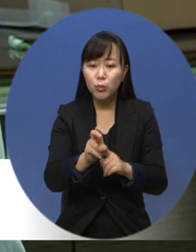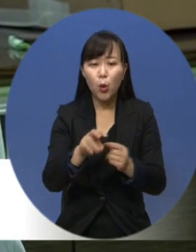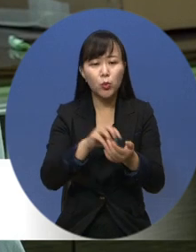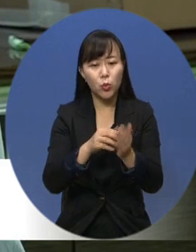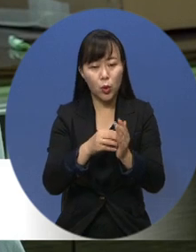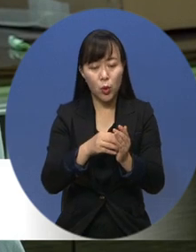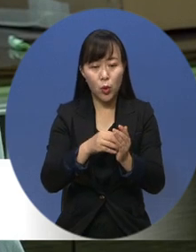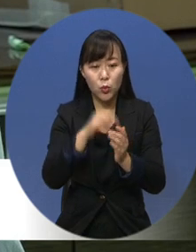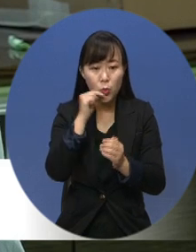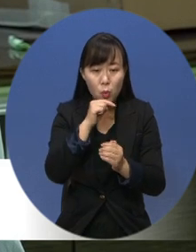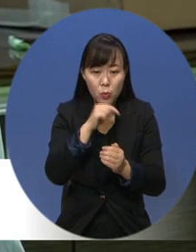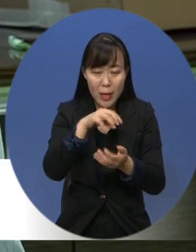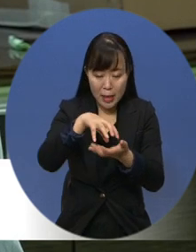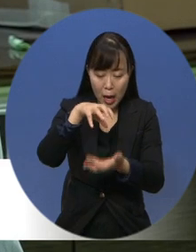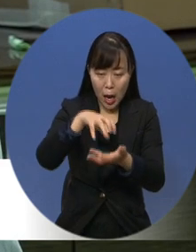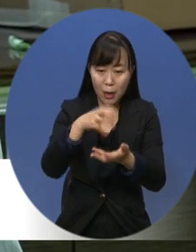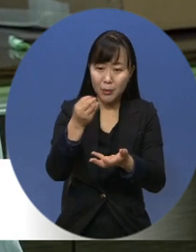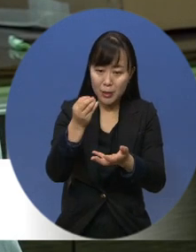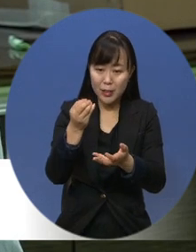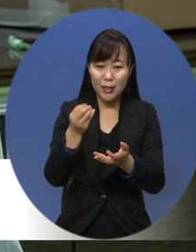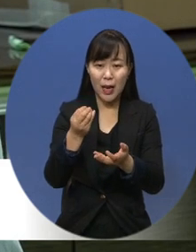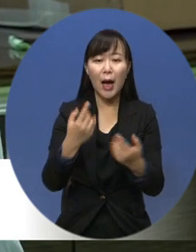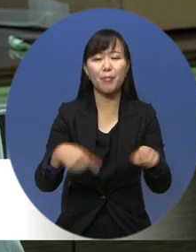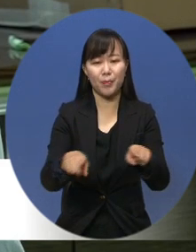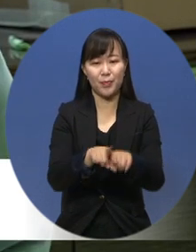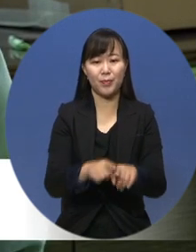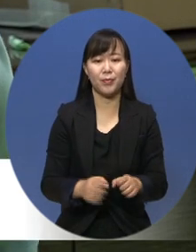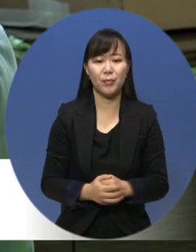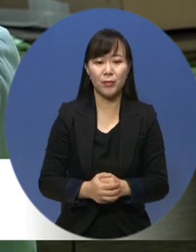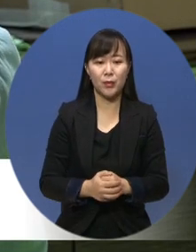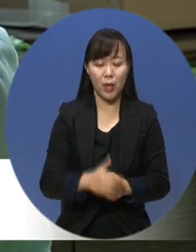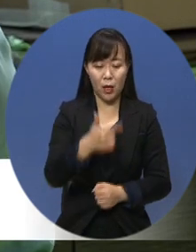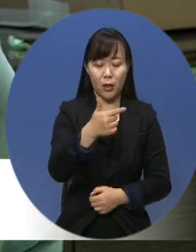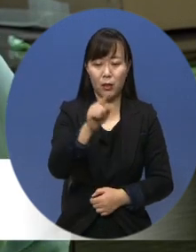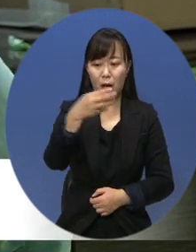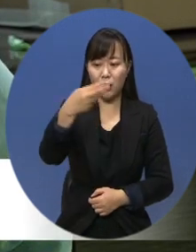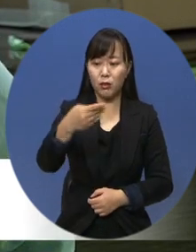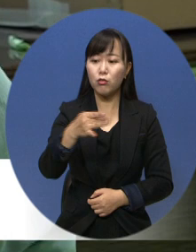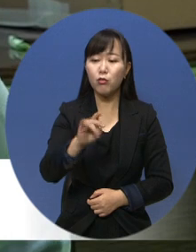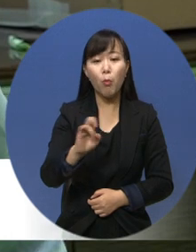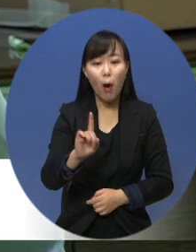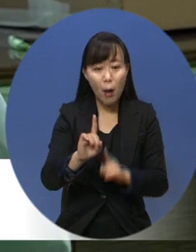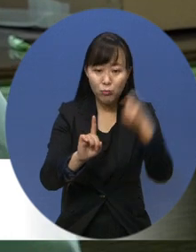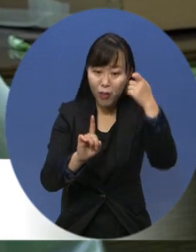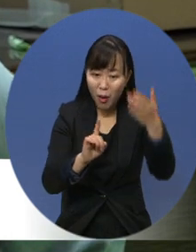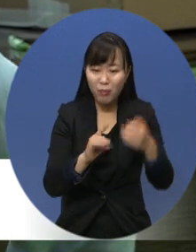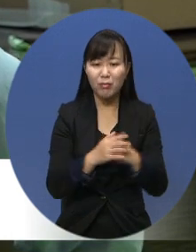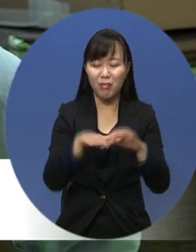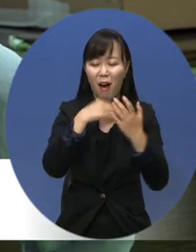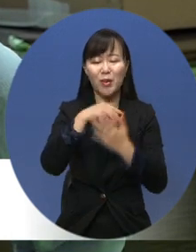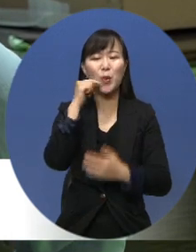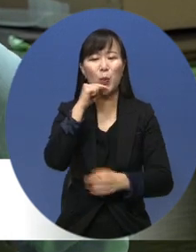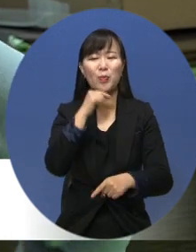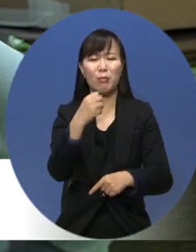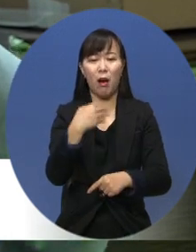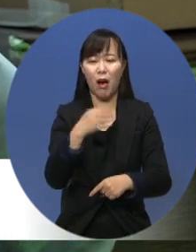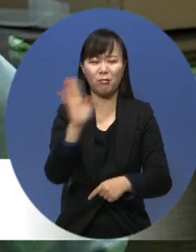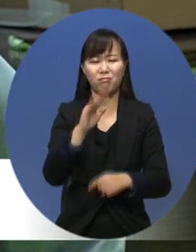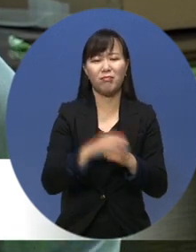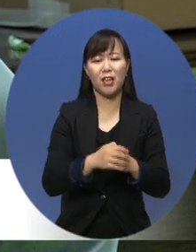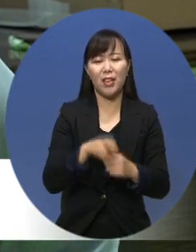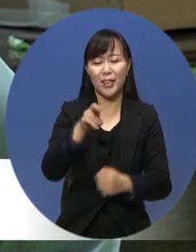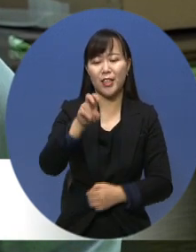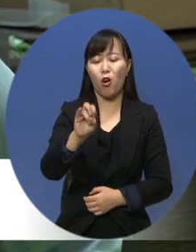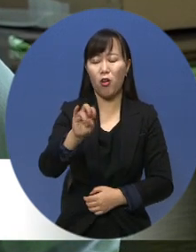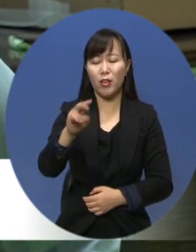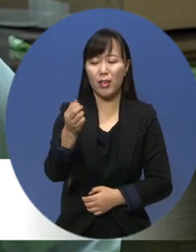직접 소금의 양이 어느 정도인지 측정도 같이 하거든요 나트륨 하며 물어보면 나트륨 하면 다 섬이라고 하는데 나트륨이 영양소 거든요